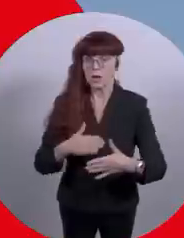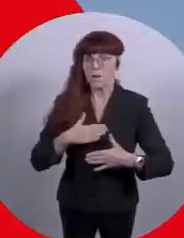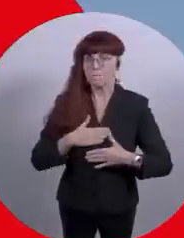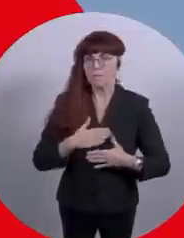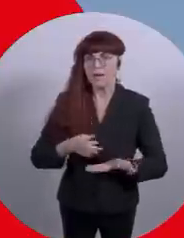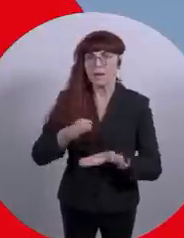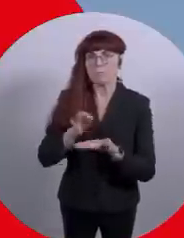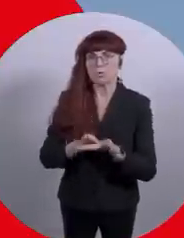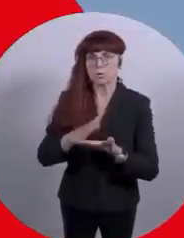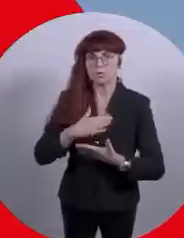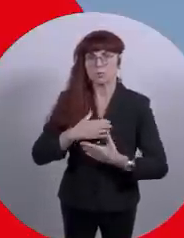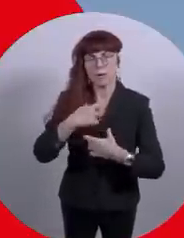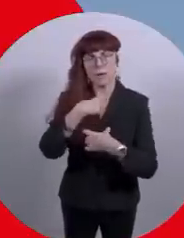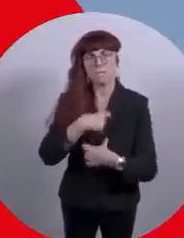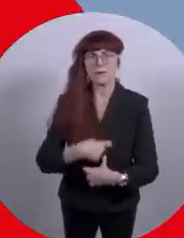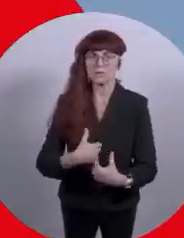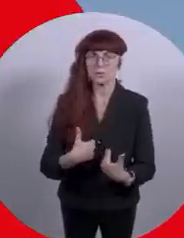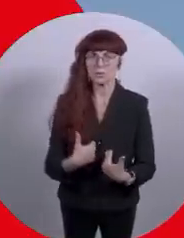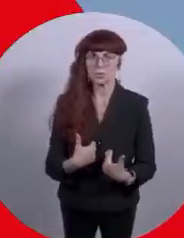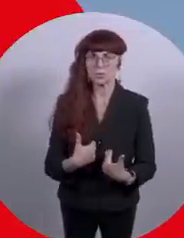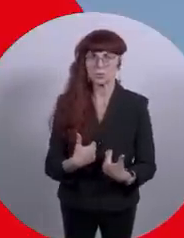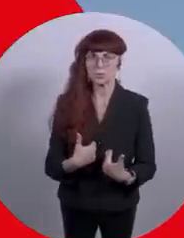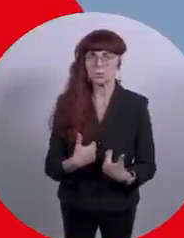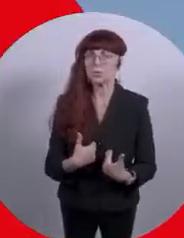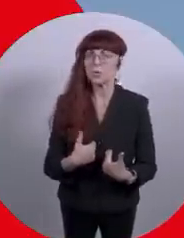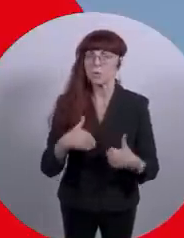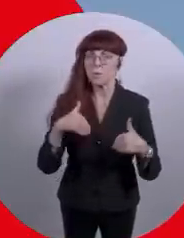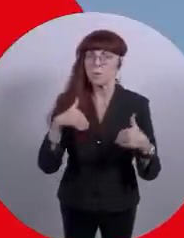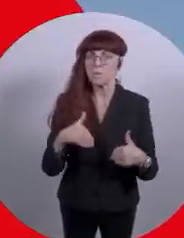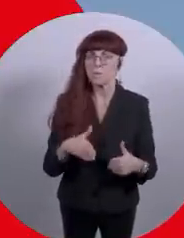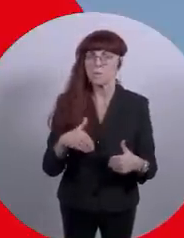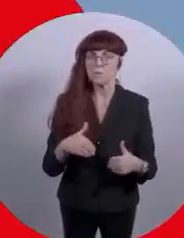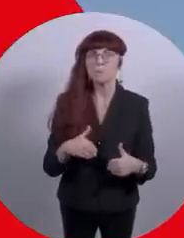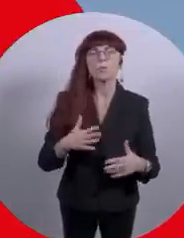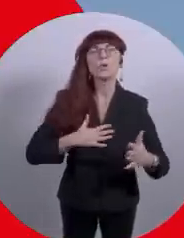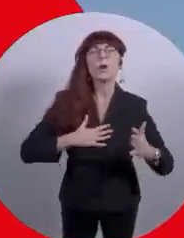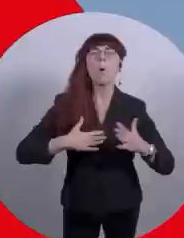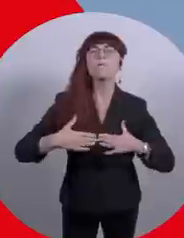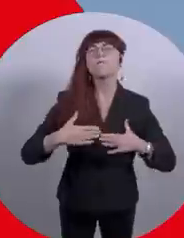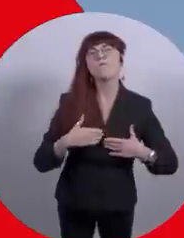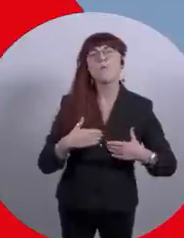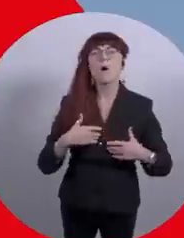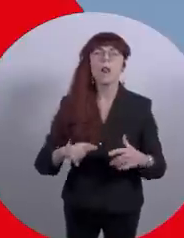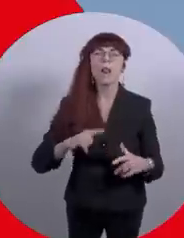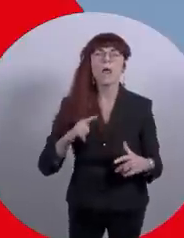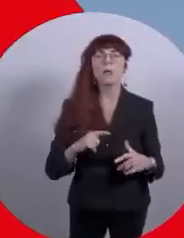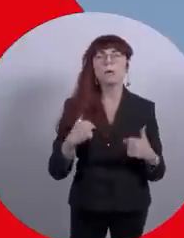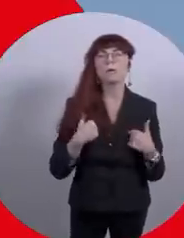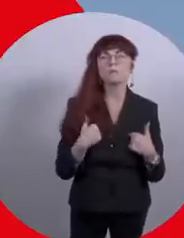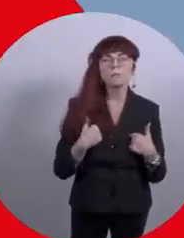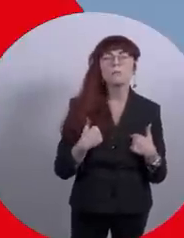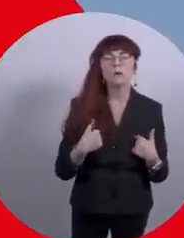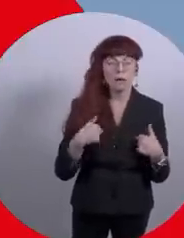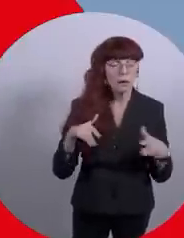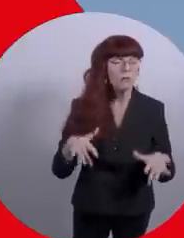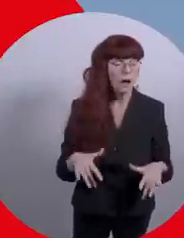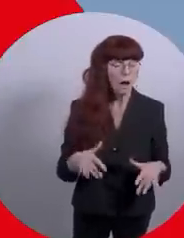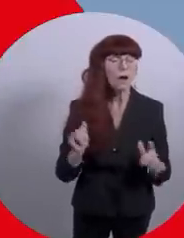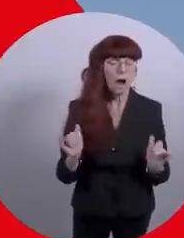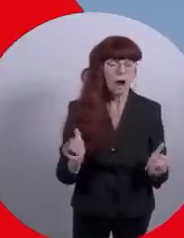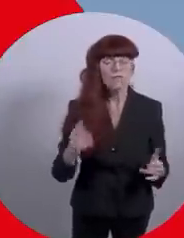meine Person betrifft rauszugehen aus dieser komfortsituation in der ich mich unbestritten befinde